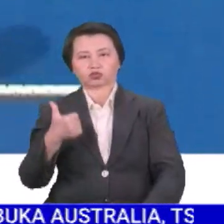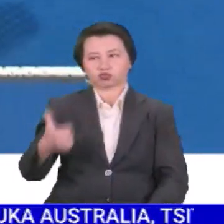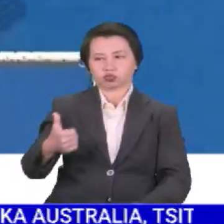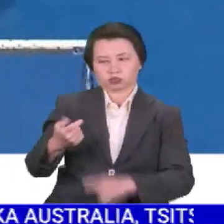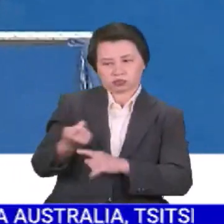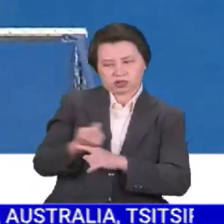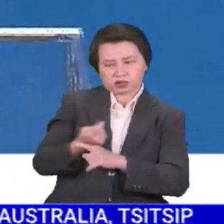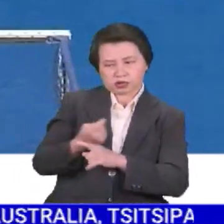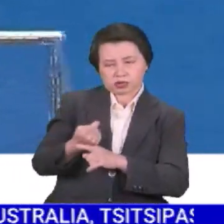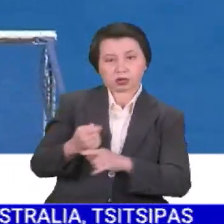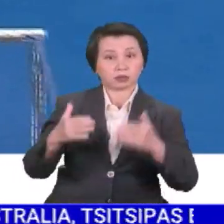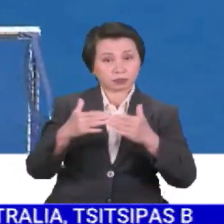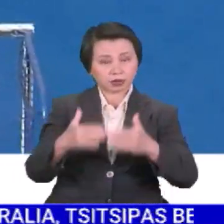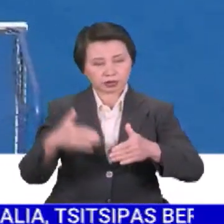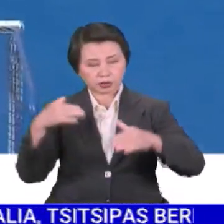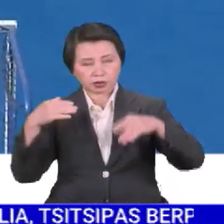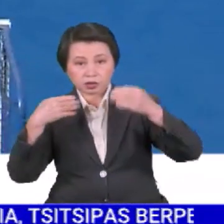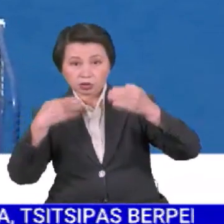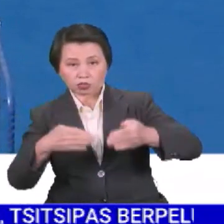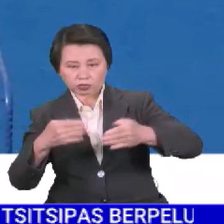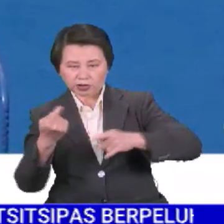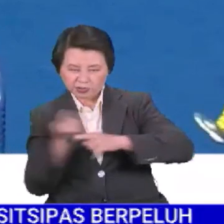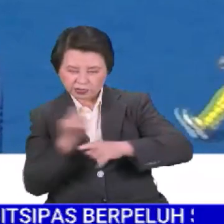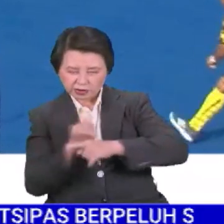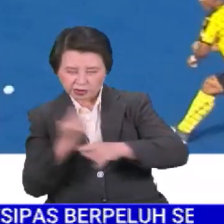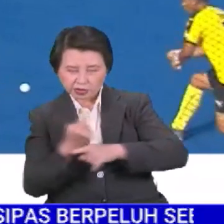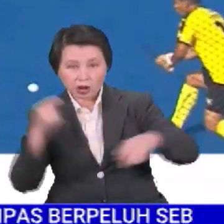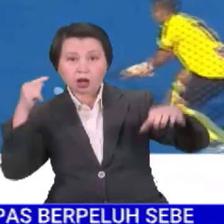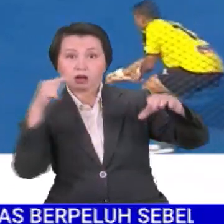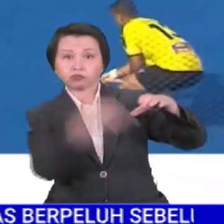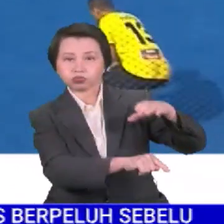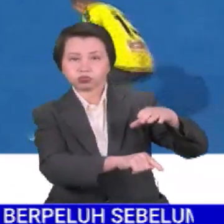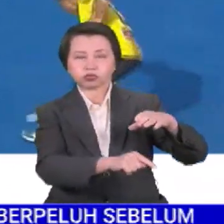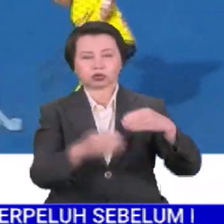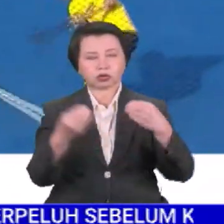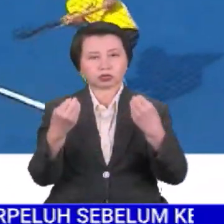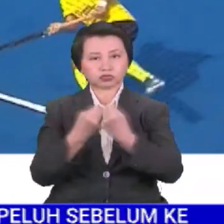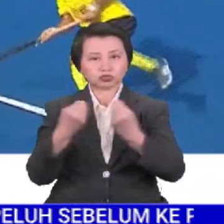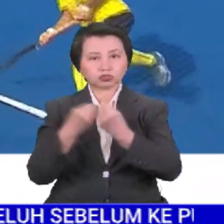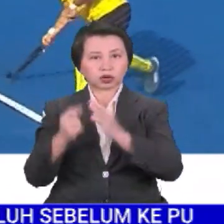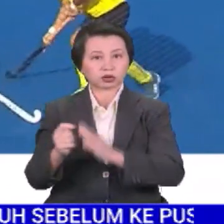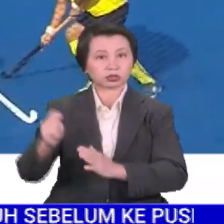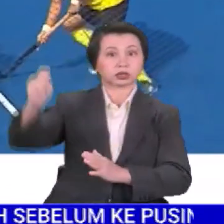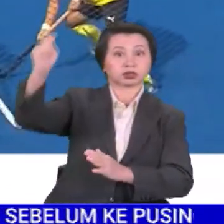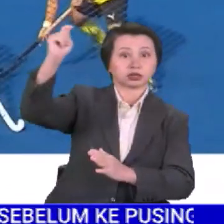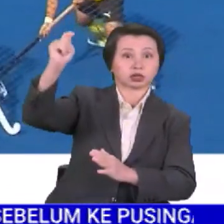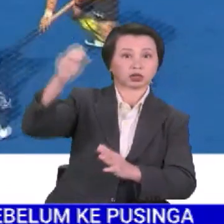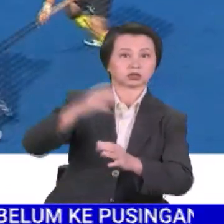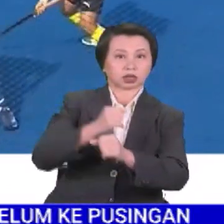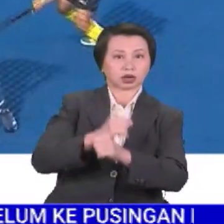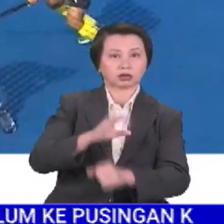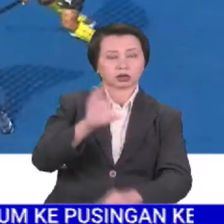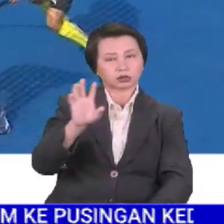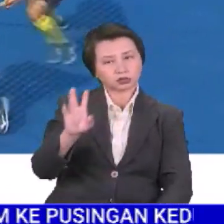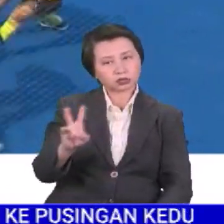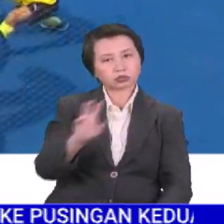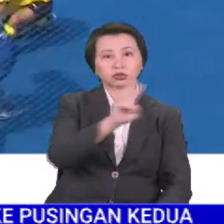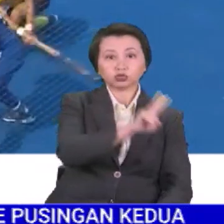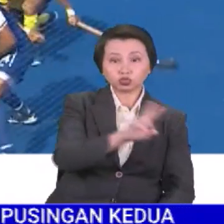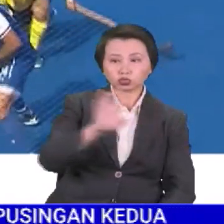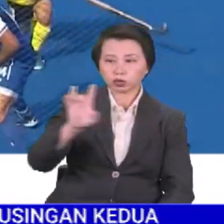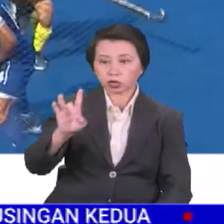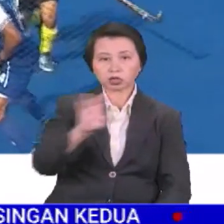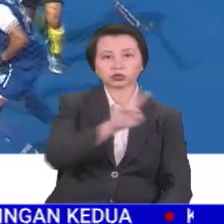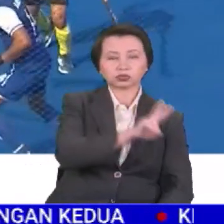dan kita dapat masukkan gol, saya rasa the score would have been totally different. We would have been at least 7-2, 8-2. Sama